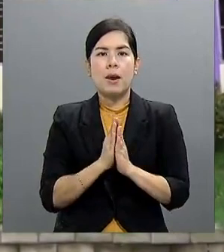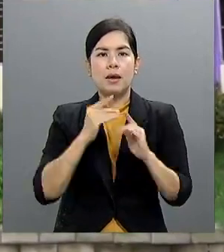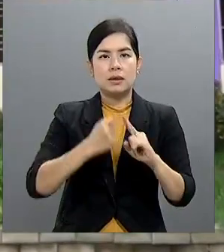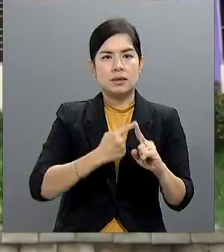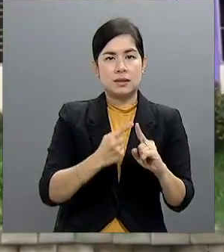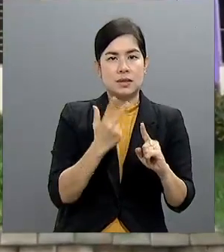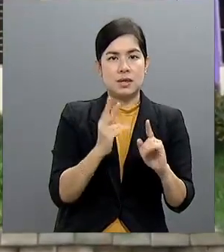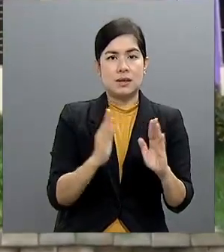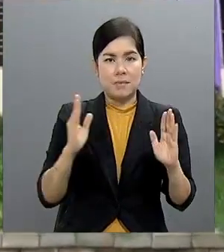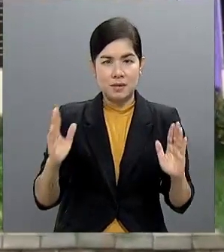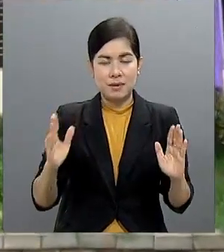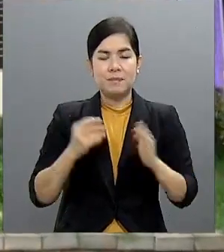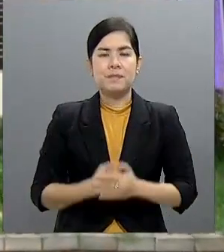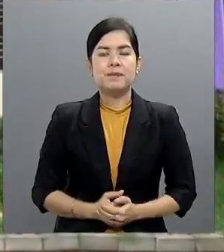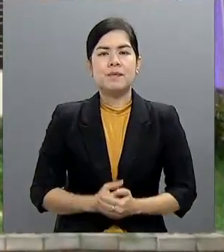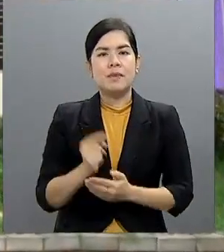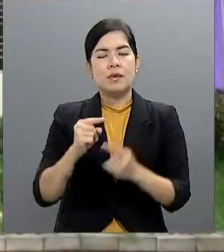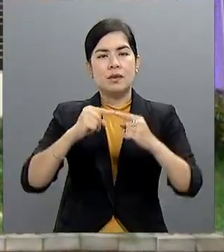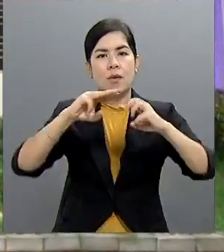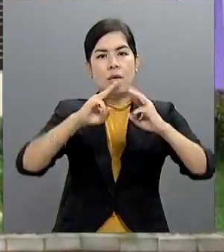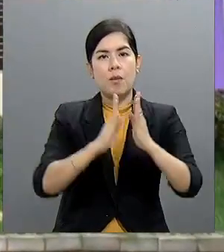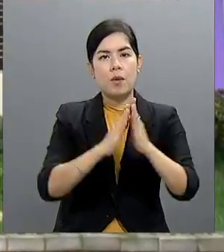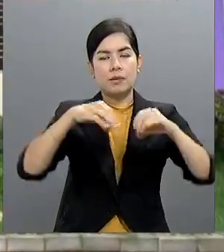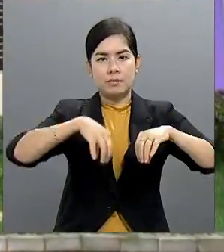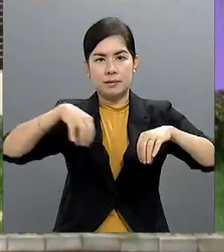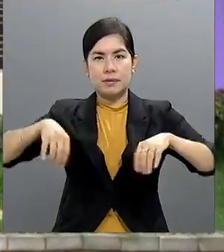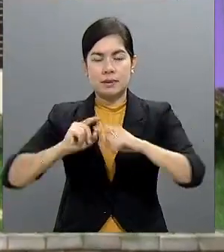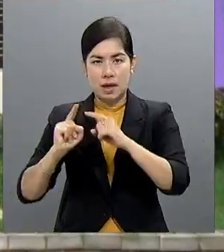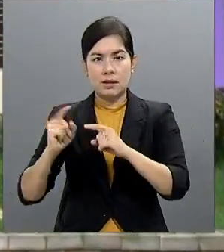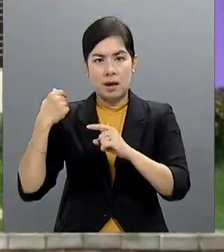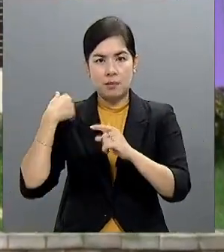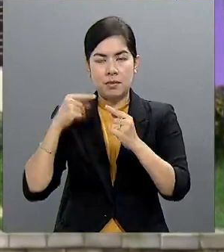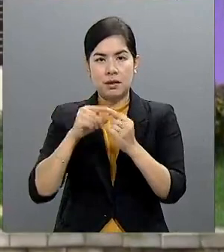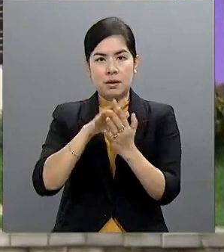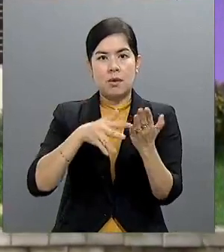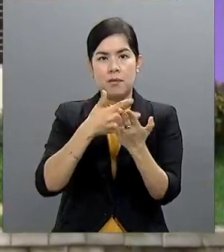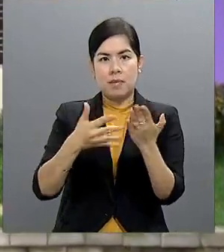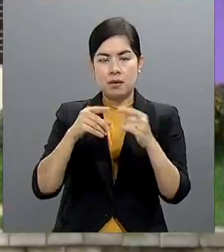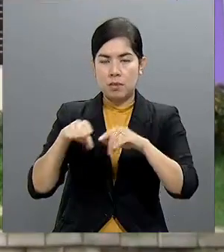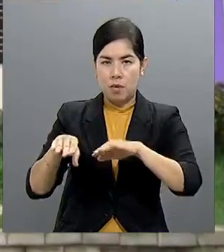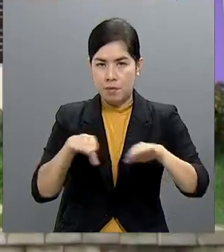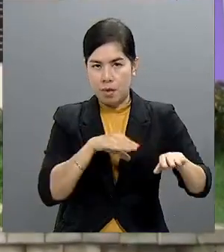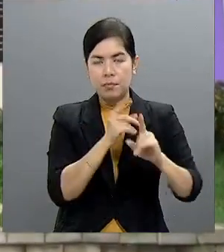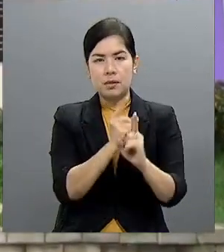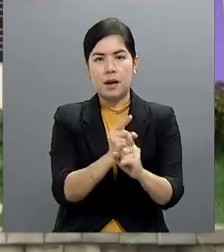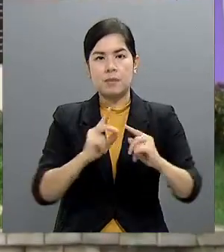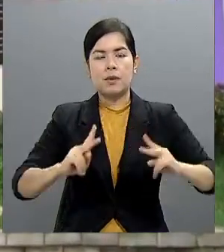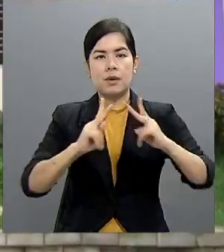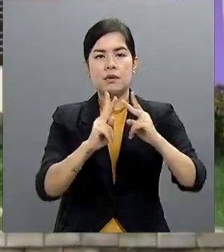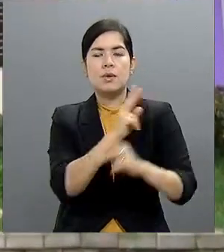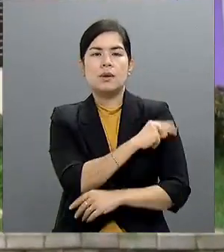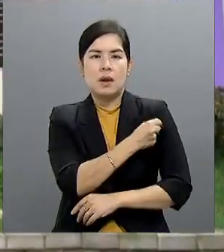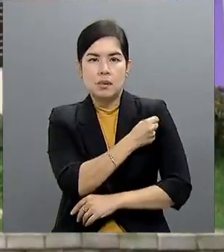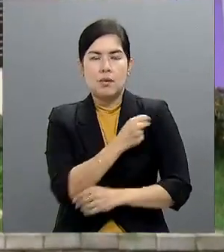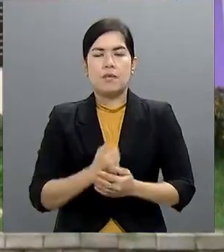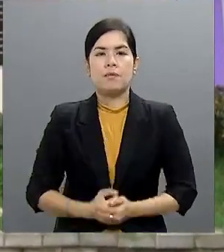ที่จะปฏิบัติตามกระทรวงสาธารณสุขซึ่งได้มีข้อบังคับให้ว่าให้มีการคั